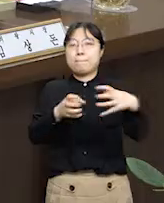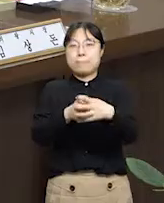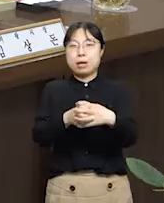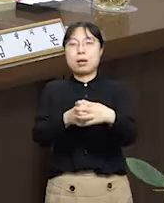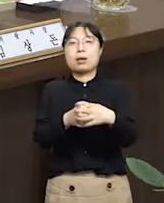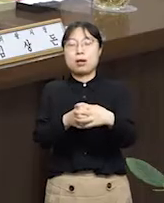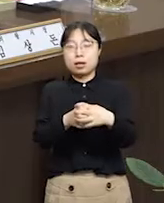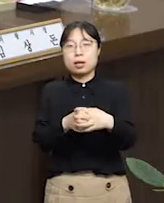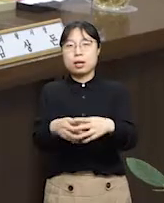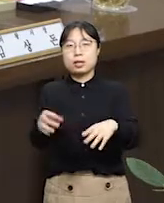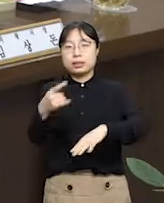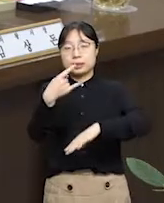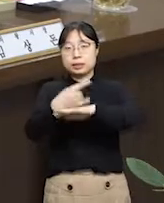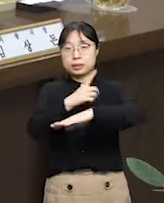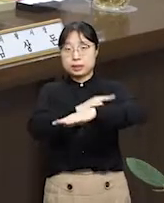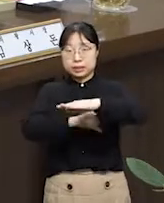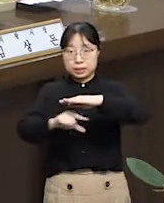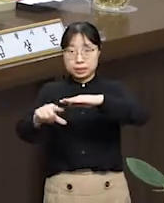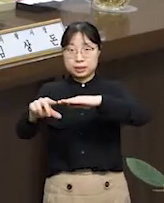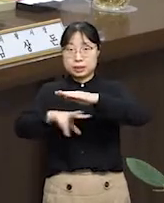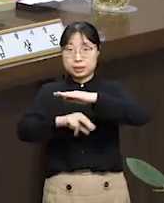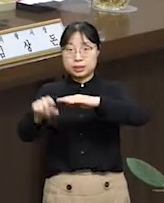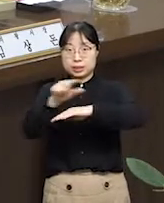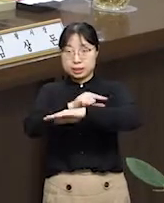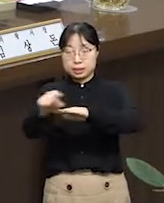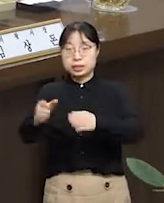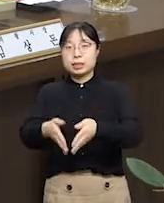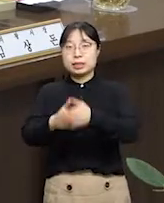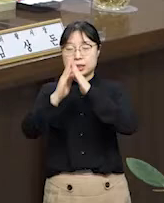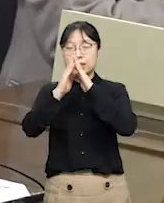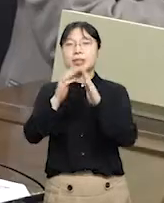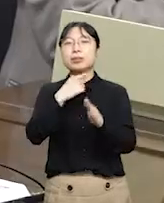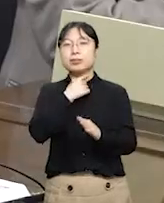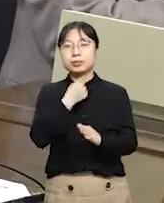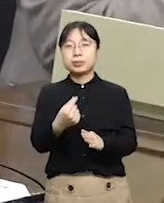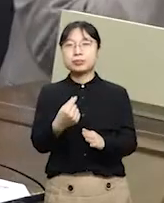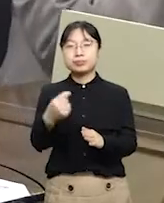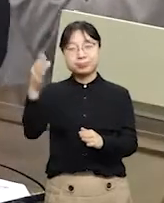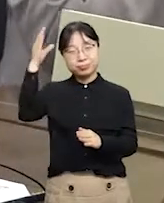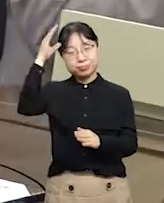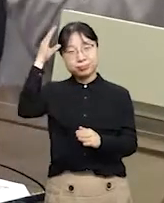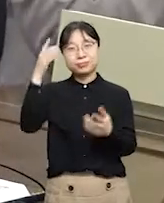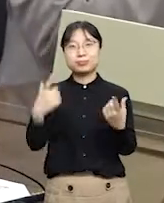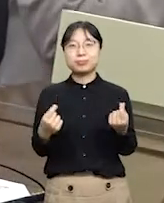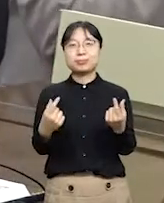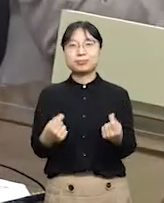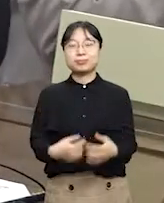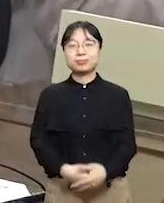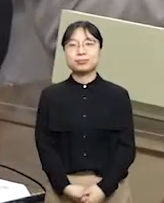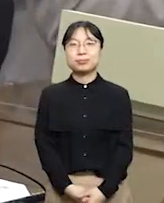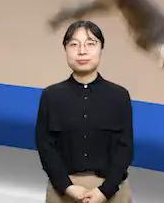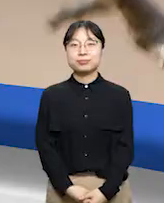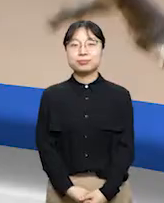힘입어 GTX 신호선의 의왕역 정차에 한 걸음 다가갈 수 있을 것으로 기대하고 있습니다.